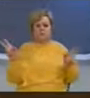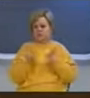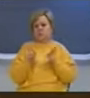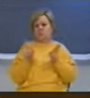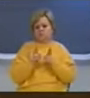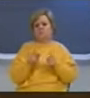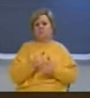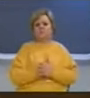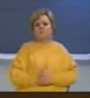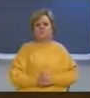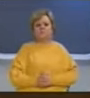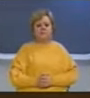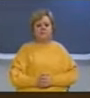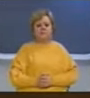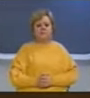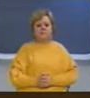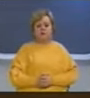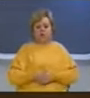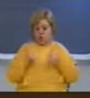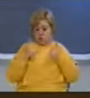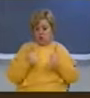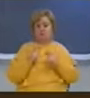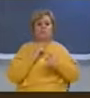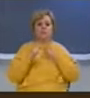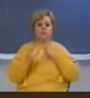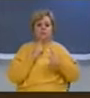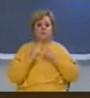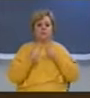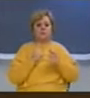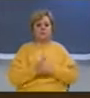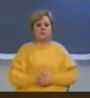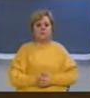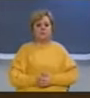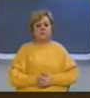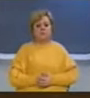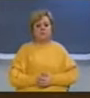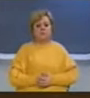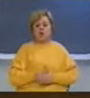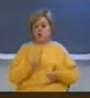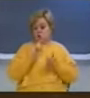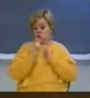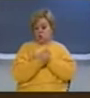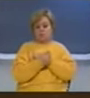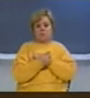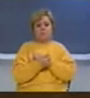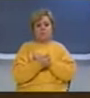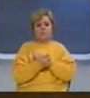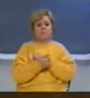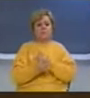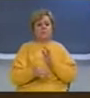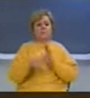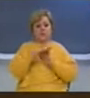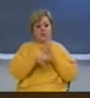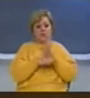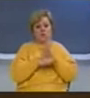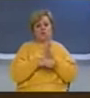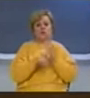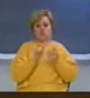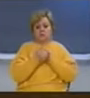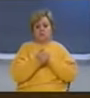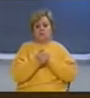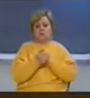tim. Sot që po diskutojmë për ndryshimin dhe plotësimin e ligjit për ndërmarrjet publike të sjellë